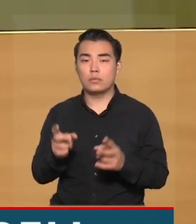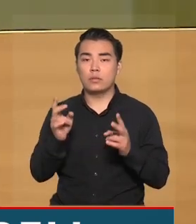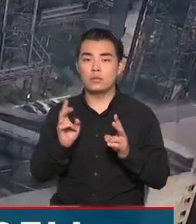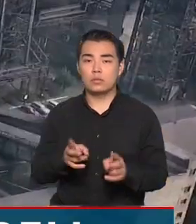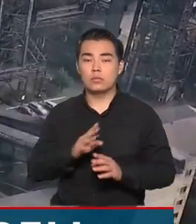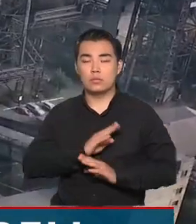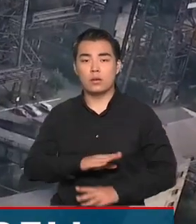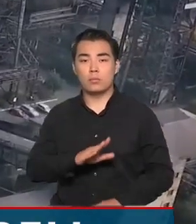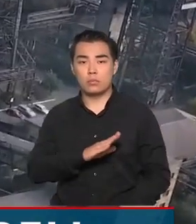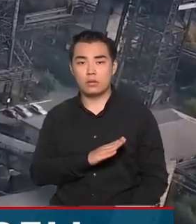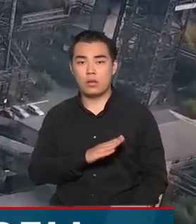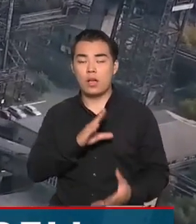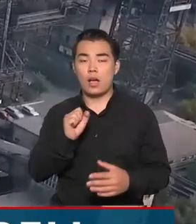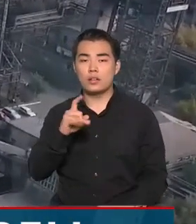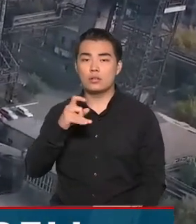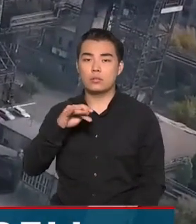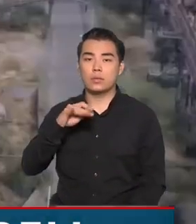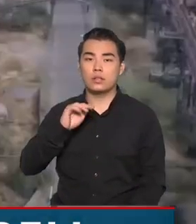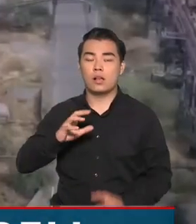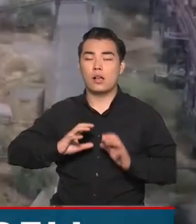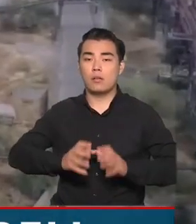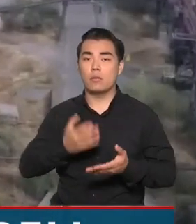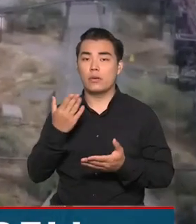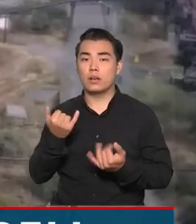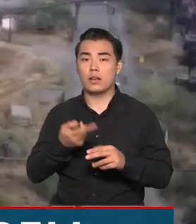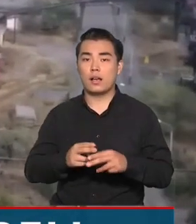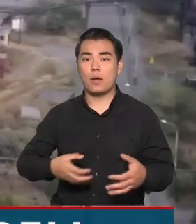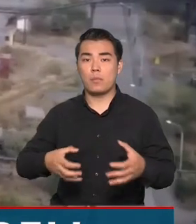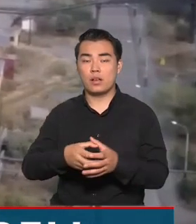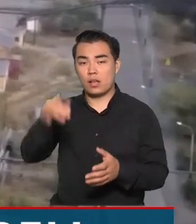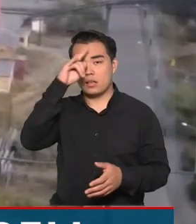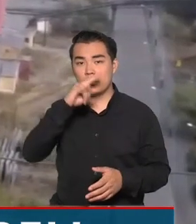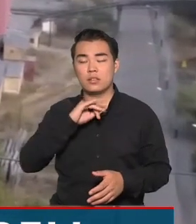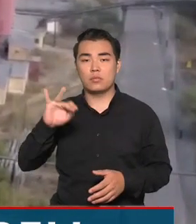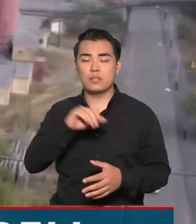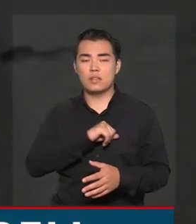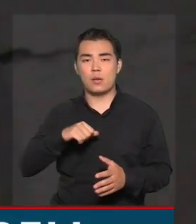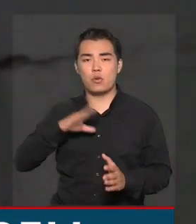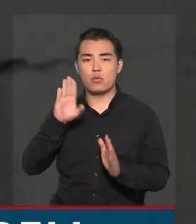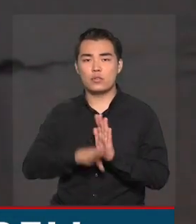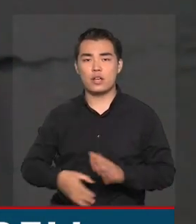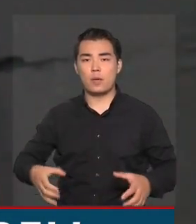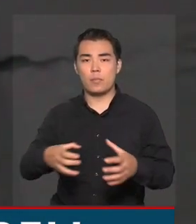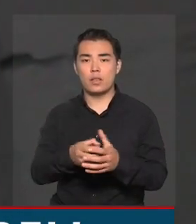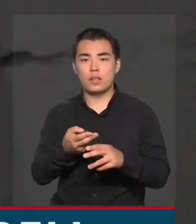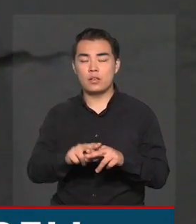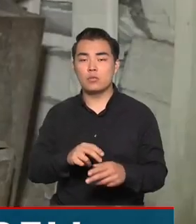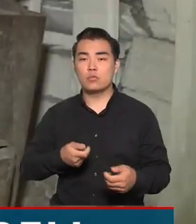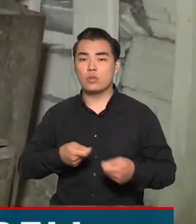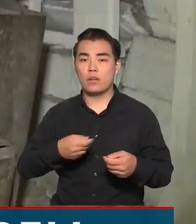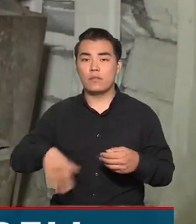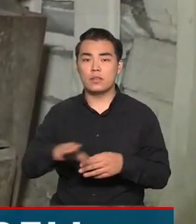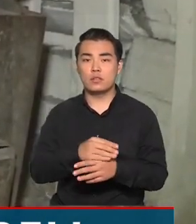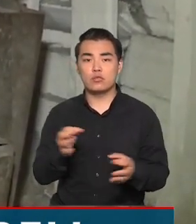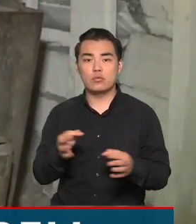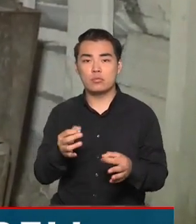тапты. ArcelorMittal әлемдегі алпауыт кәсіпорын болғанымен Қазақстан тарихындағы ең нашар компания. Бүгінге дейін басқарып келген басшының қолынан